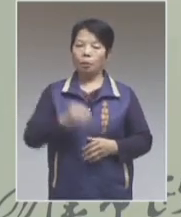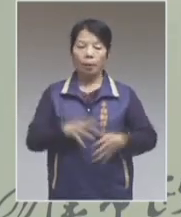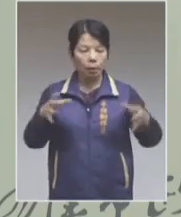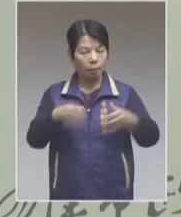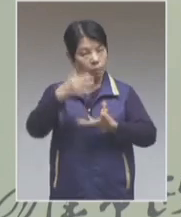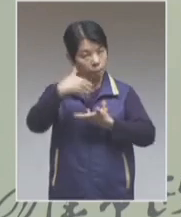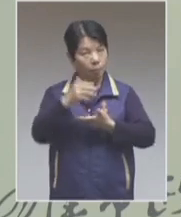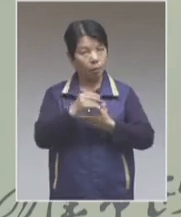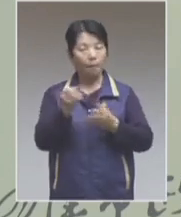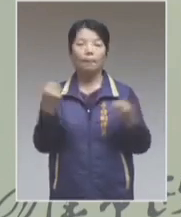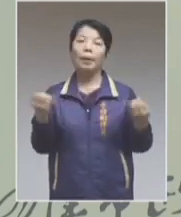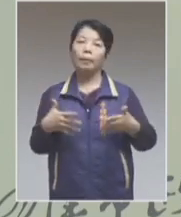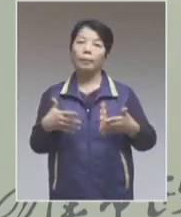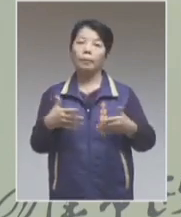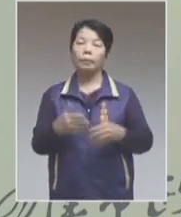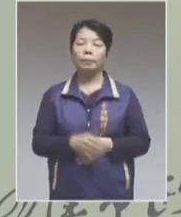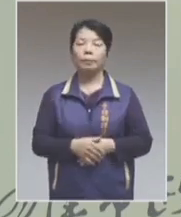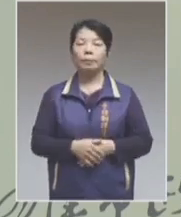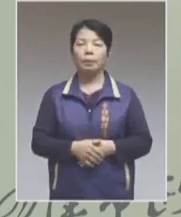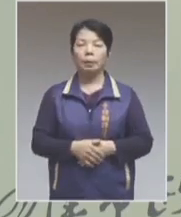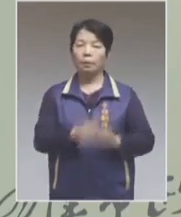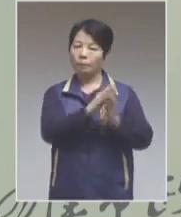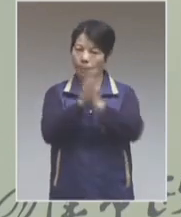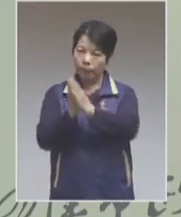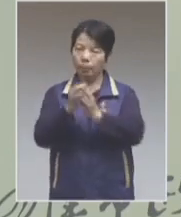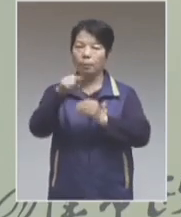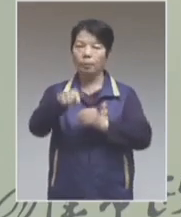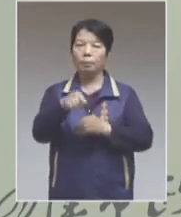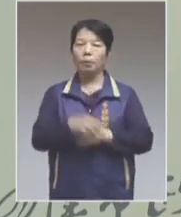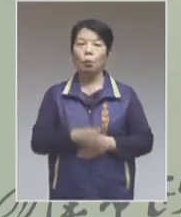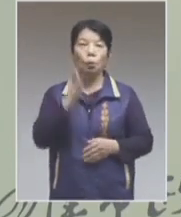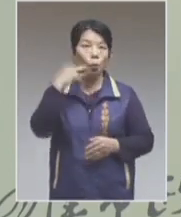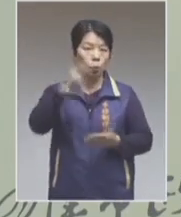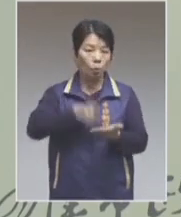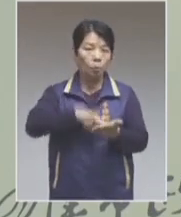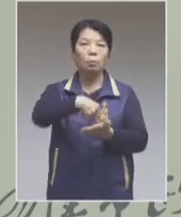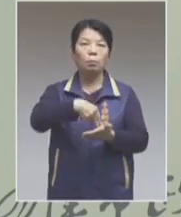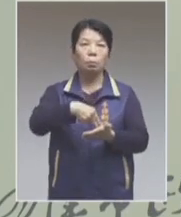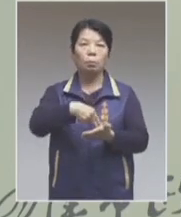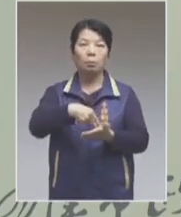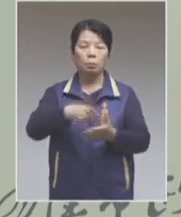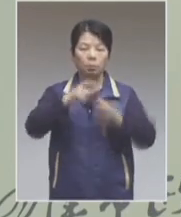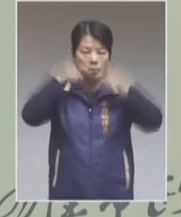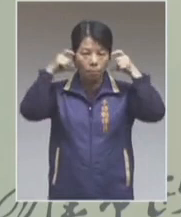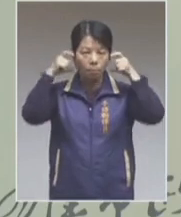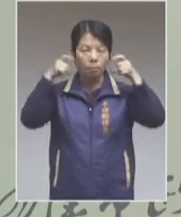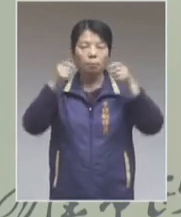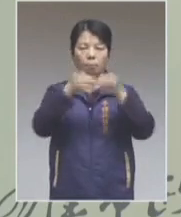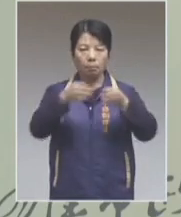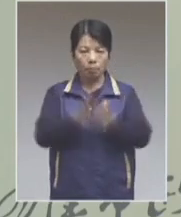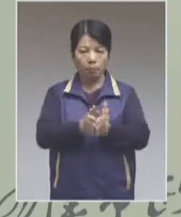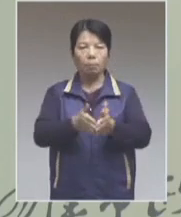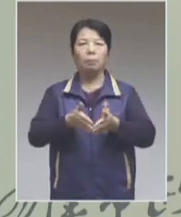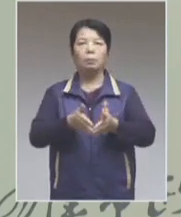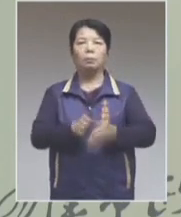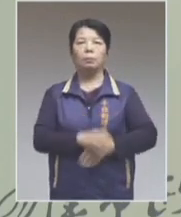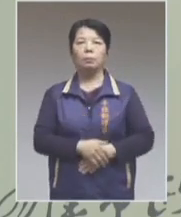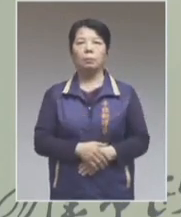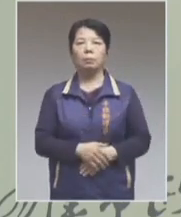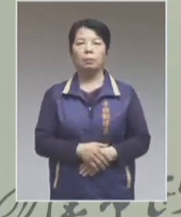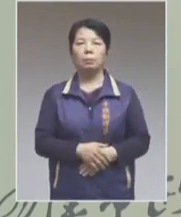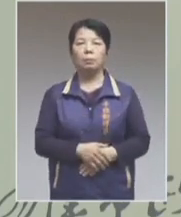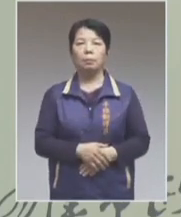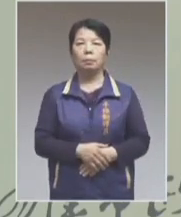问题但是真的要拜托大家关键是在说你起来的时候你尽量还是要戴上口罩